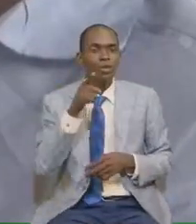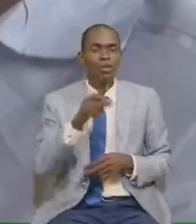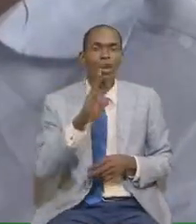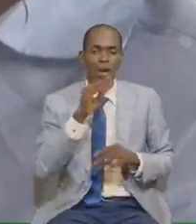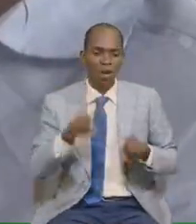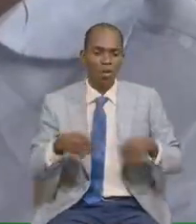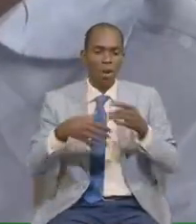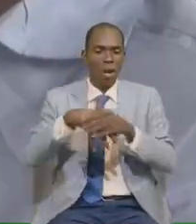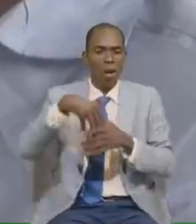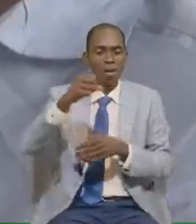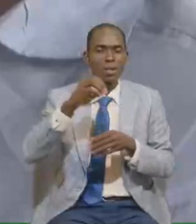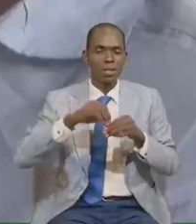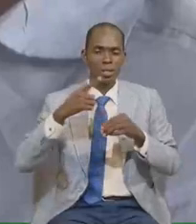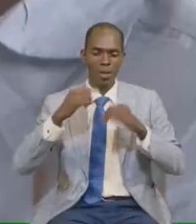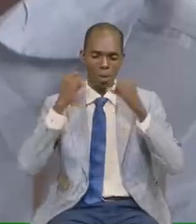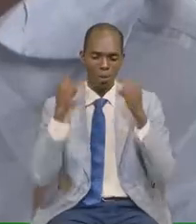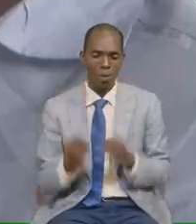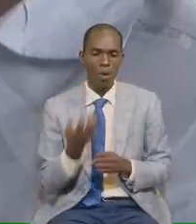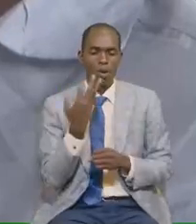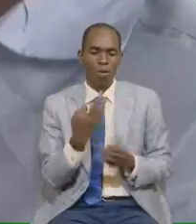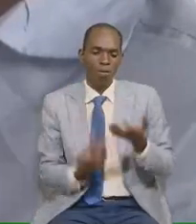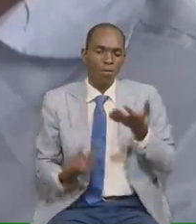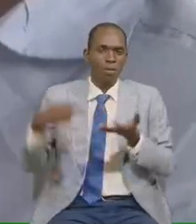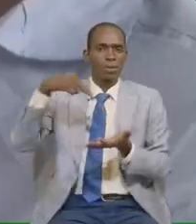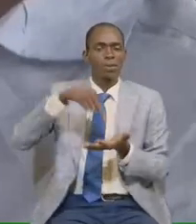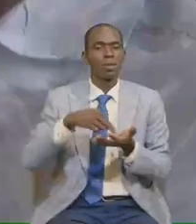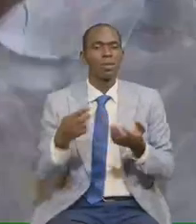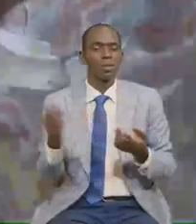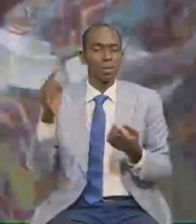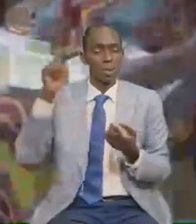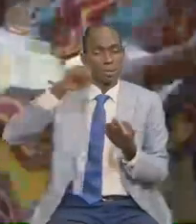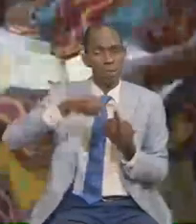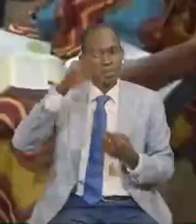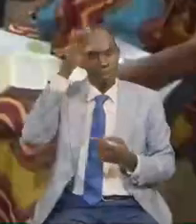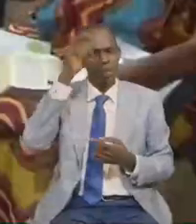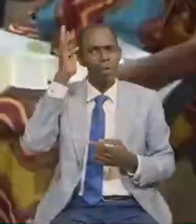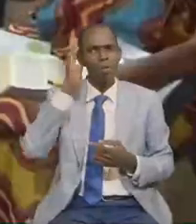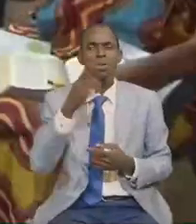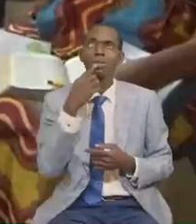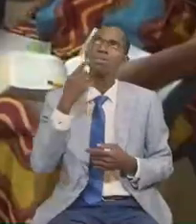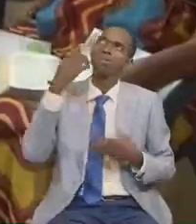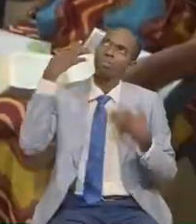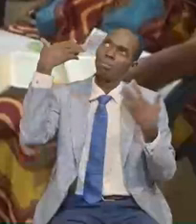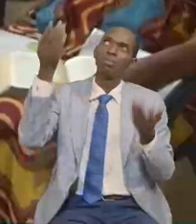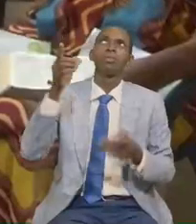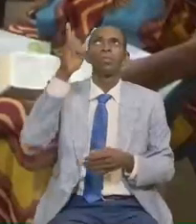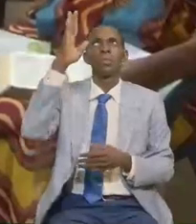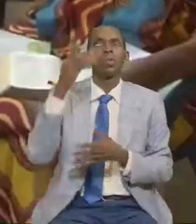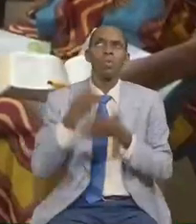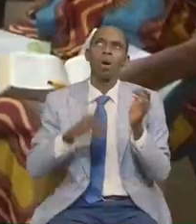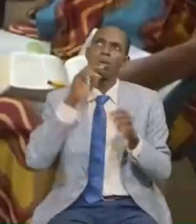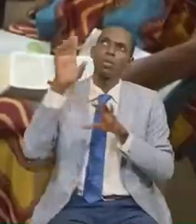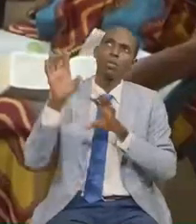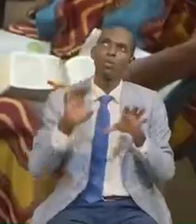la puissance de la résurrection. Jusqu'à ce que Satan dise, oh Dieu, qu'est-ce que tu fais? C'est comme si